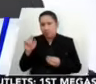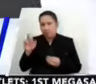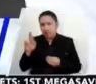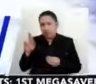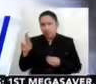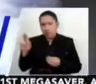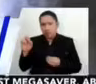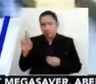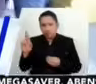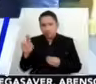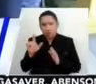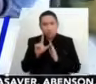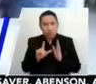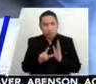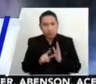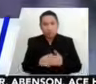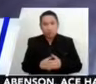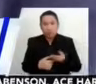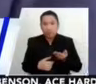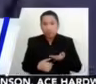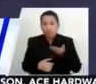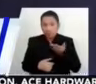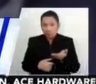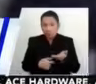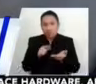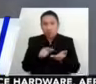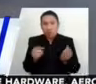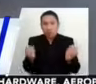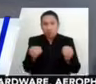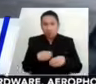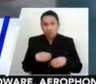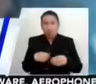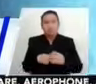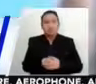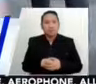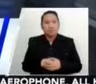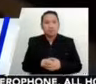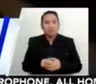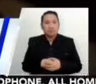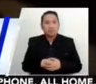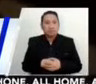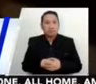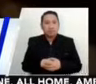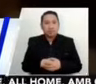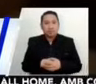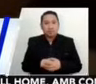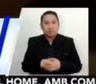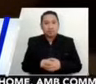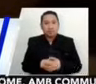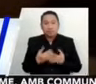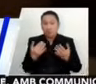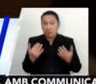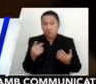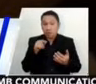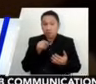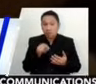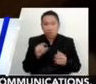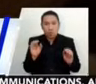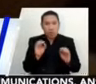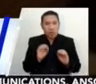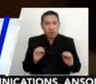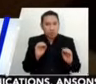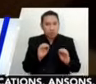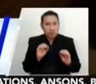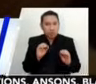Isinilbi na sa kanyang tanggapan sa Mandaluyong ang sabpina para kay Vice President Sara Duterte. Wala noon doon ang bise kaya tinanggap ito ng